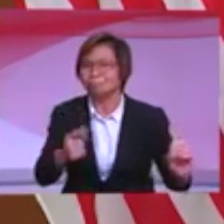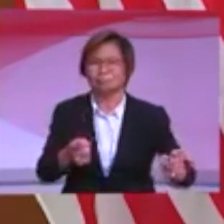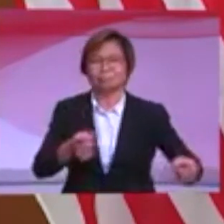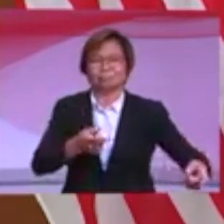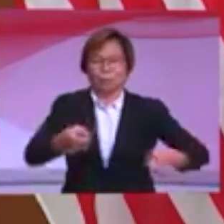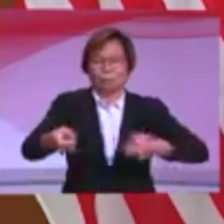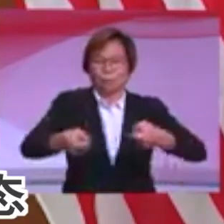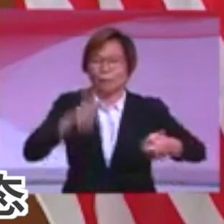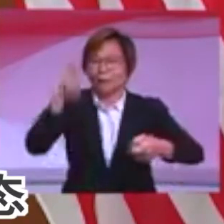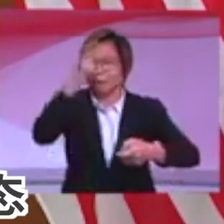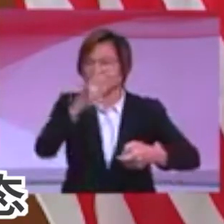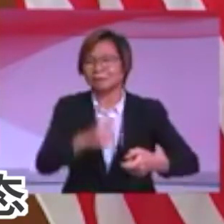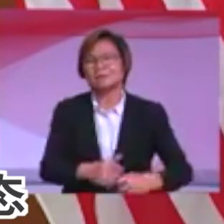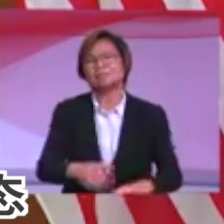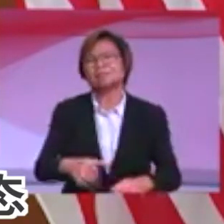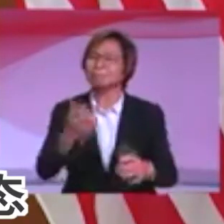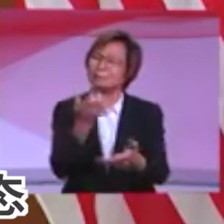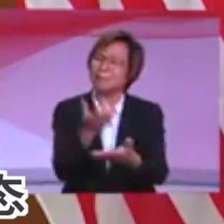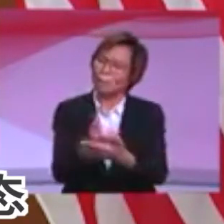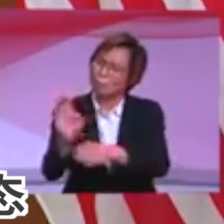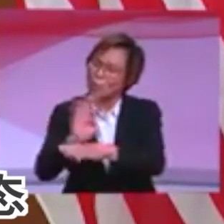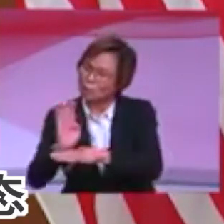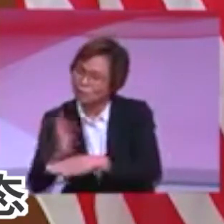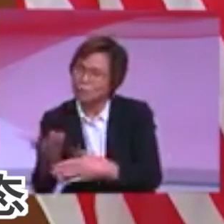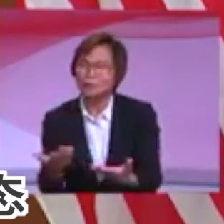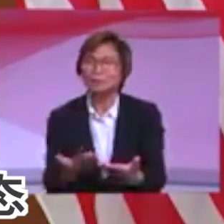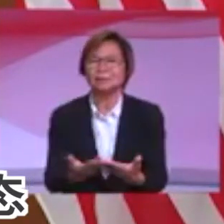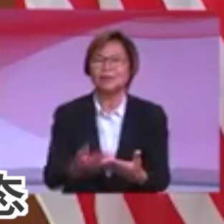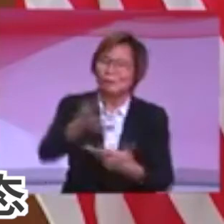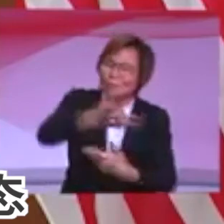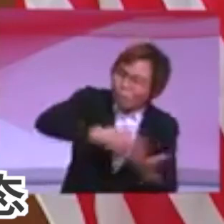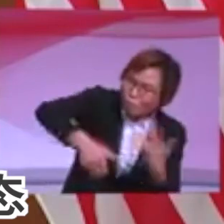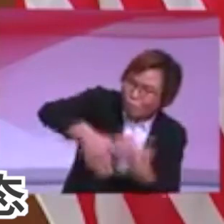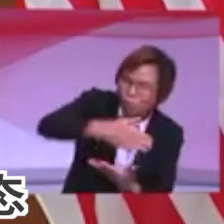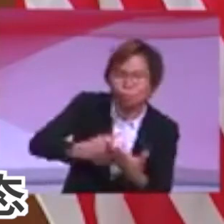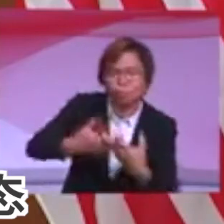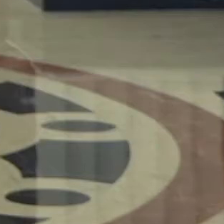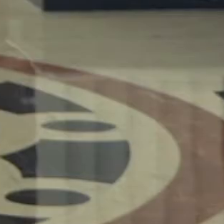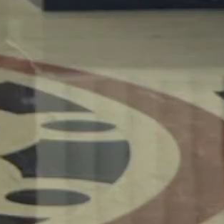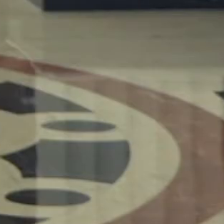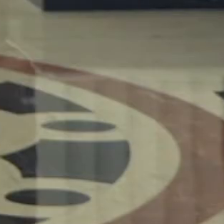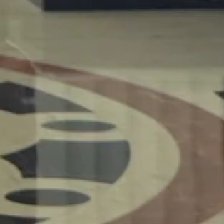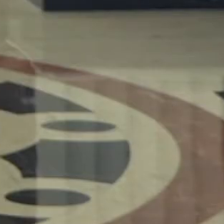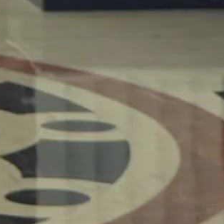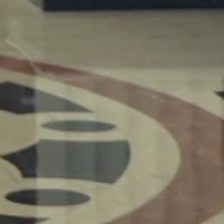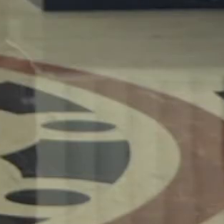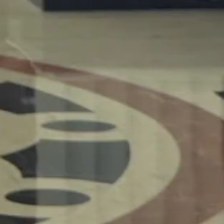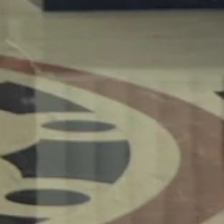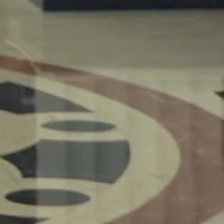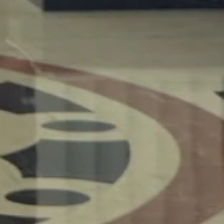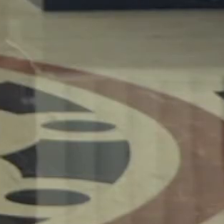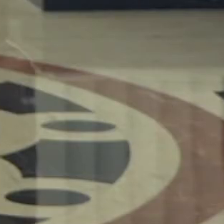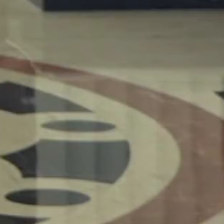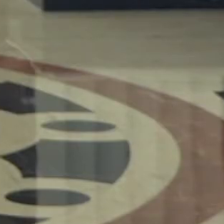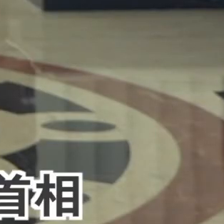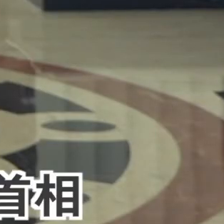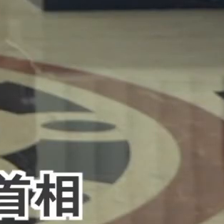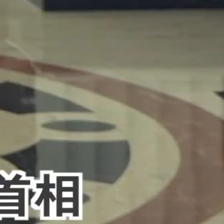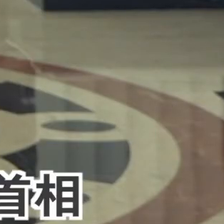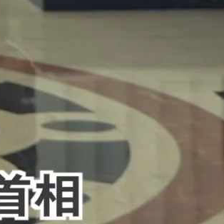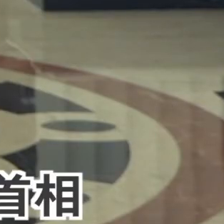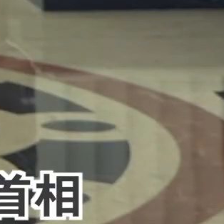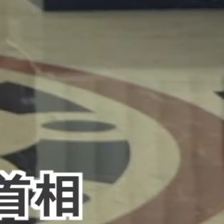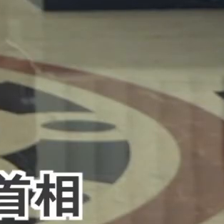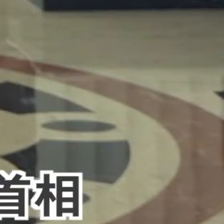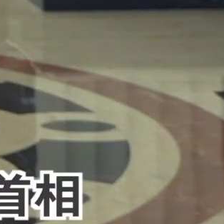了这样的先例，首相穆尤丁会否再寻求对全国颁布紧急状态，暂缓举行全国大选呢？这一